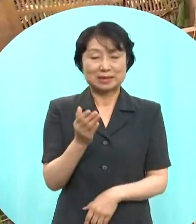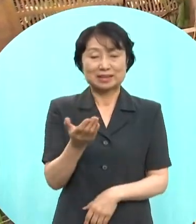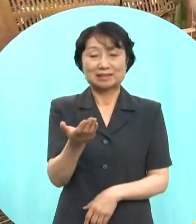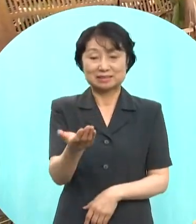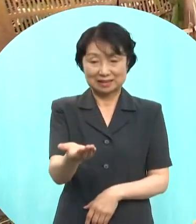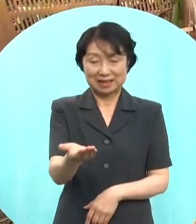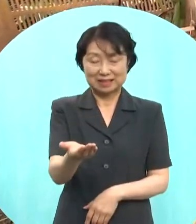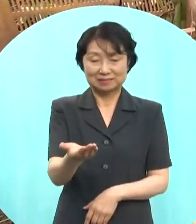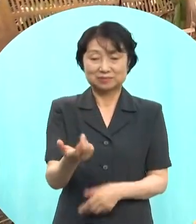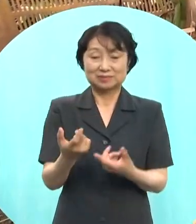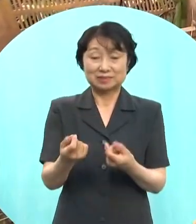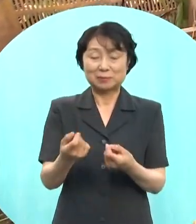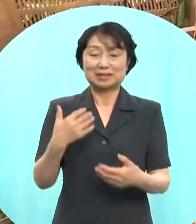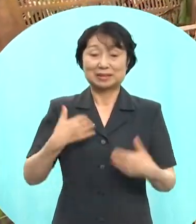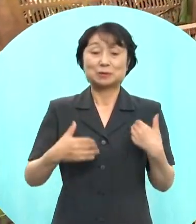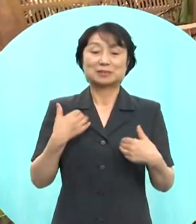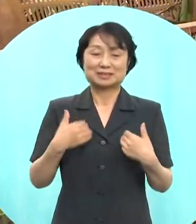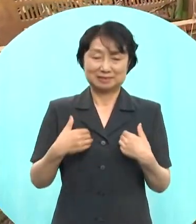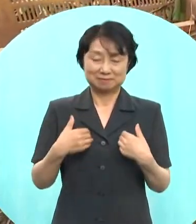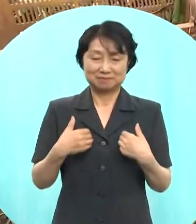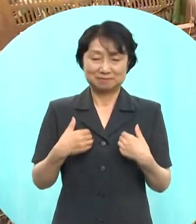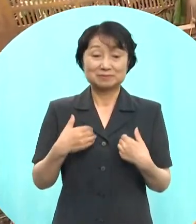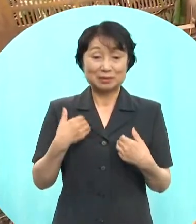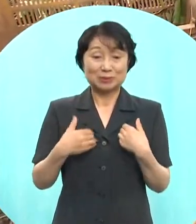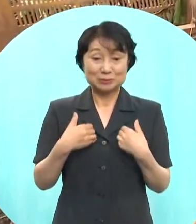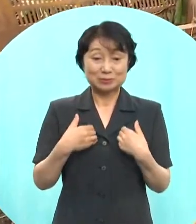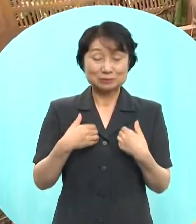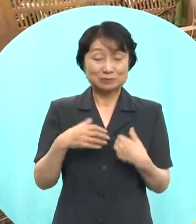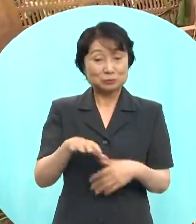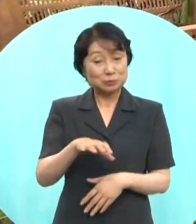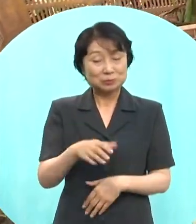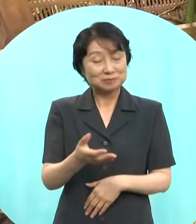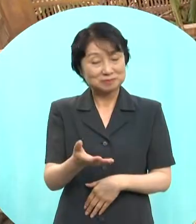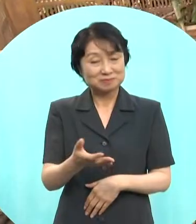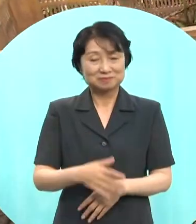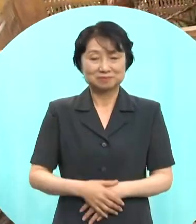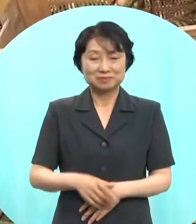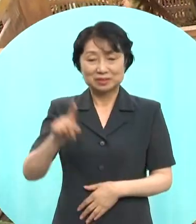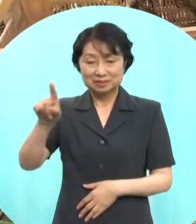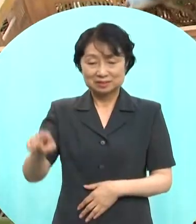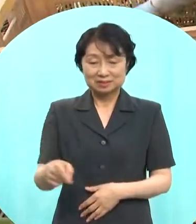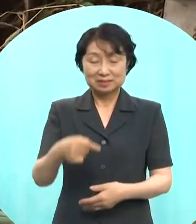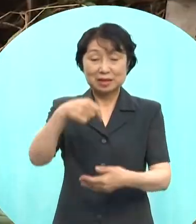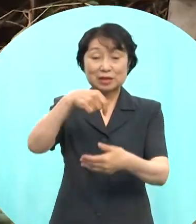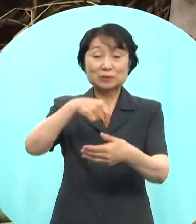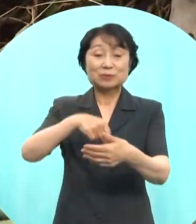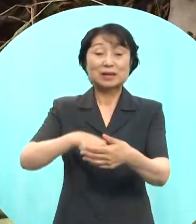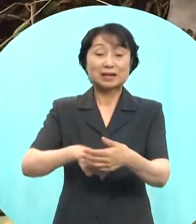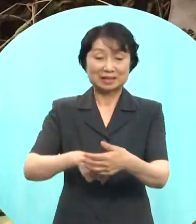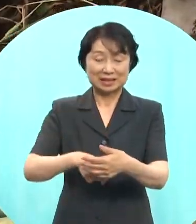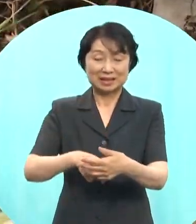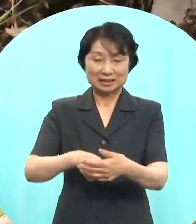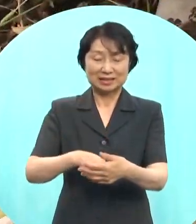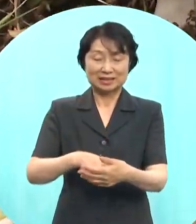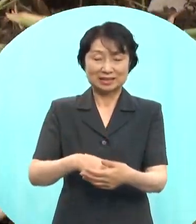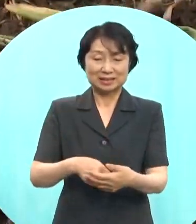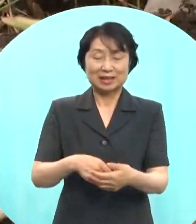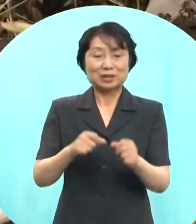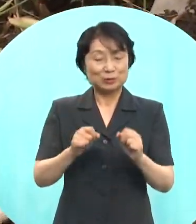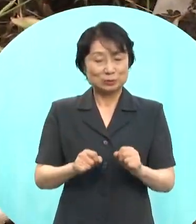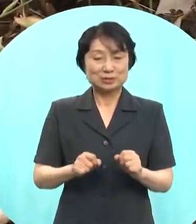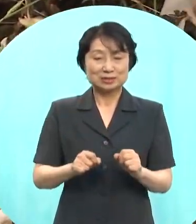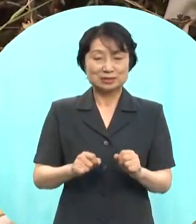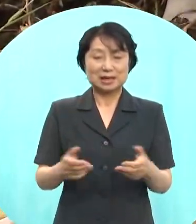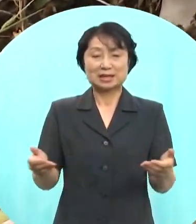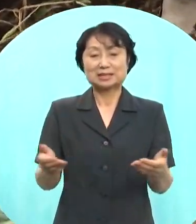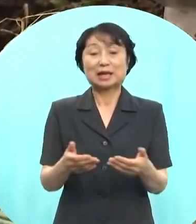れていかがですか？ やっぱ楽しいですね。 楽しい、はい、どういったところが楽しいですか？ この自然の中に